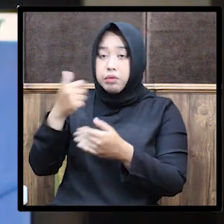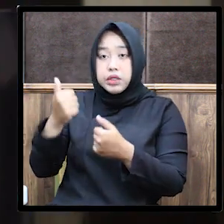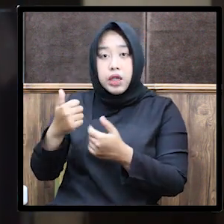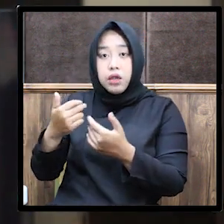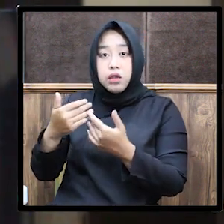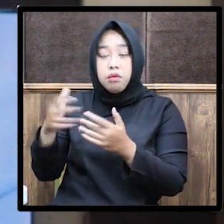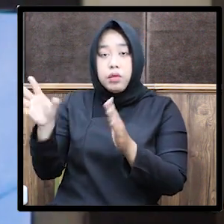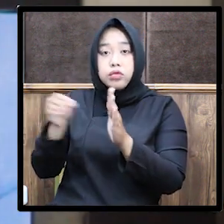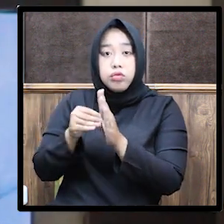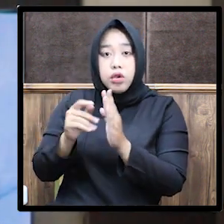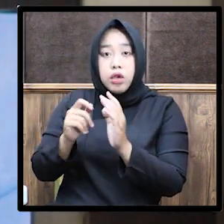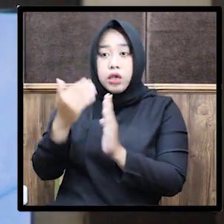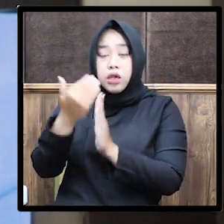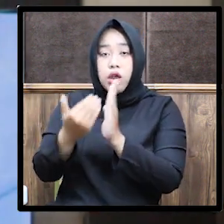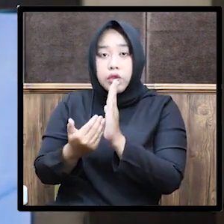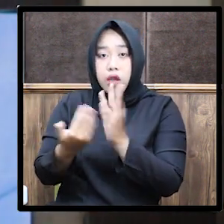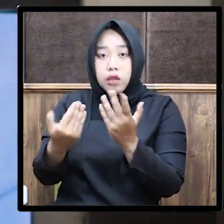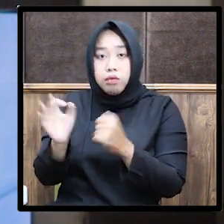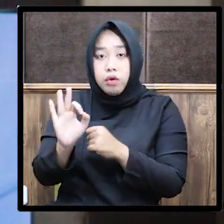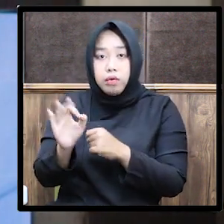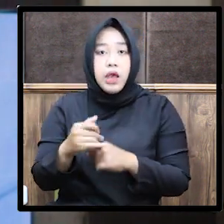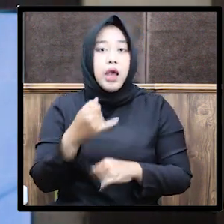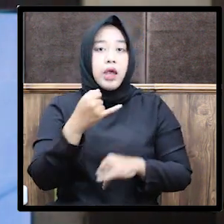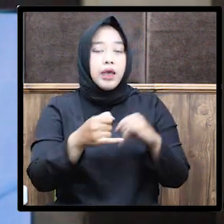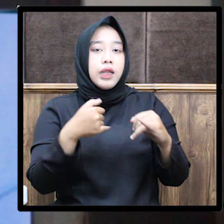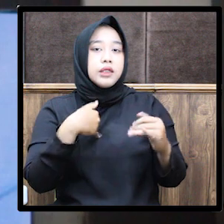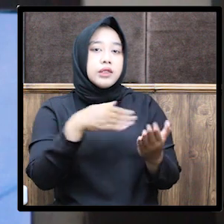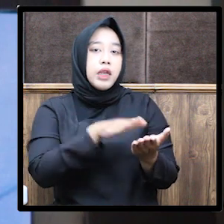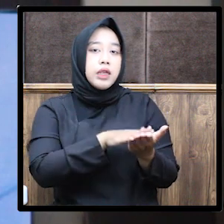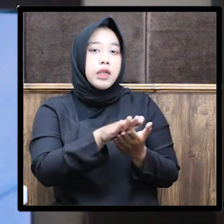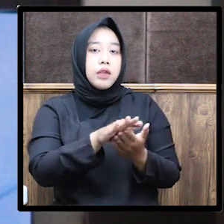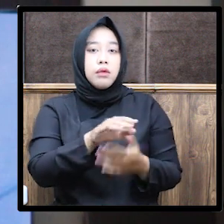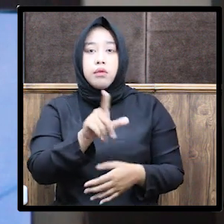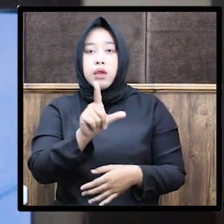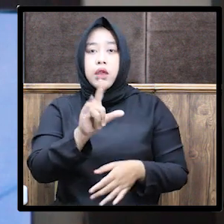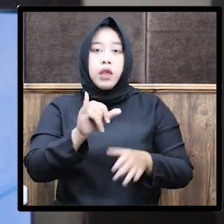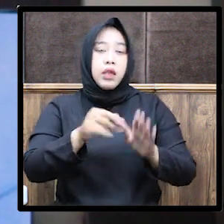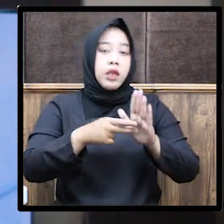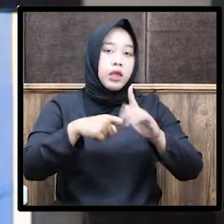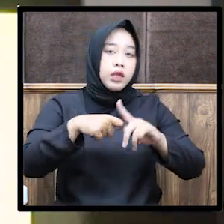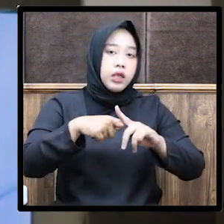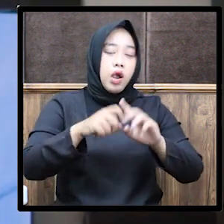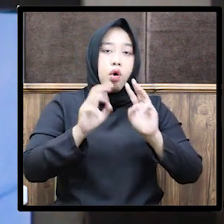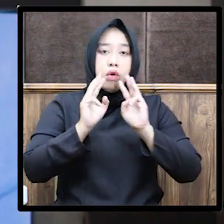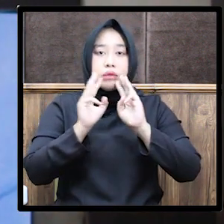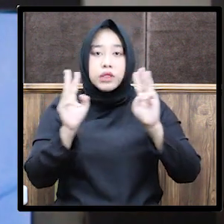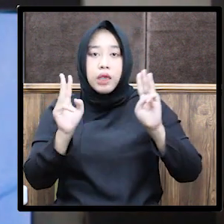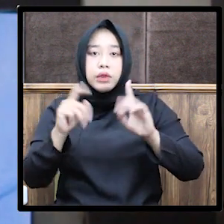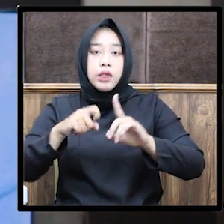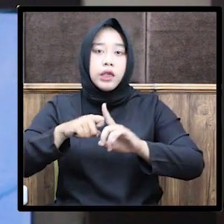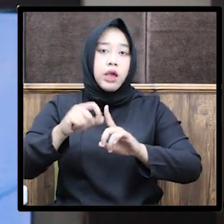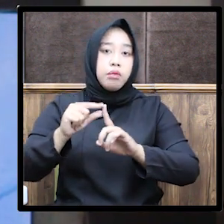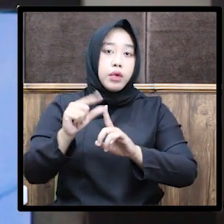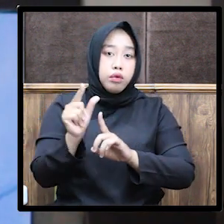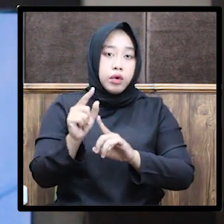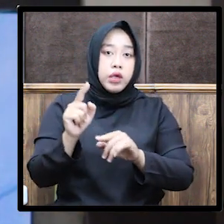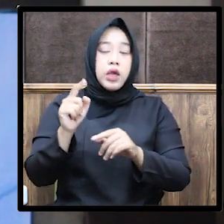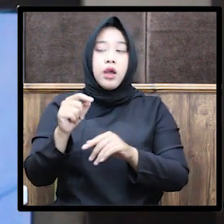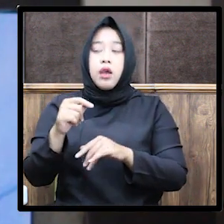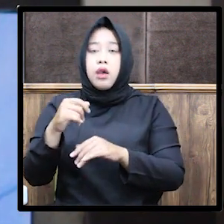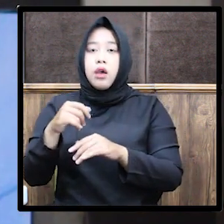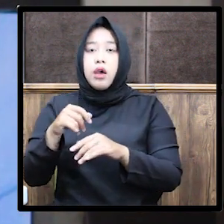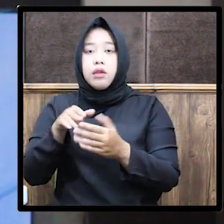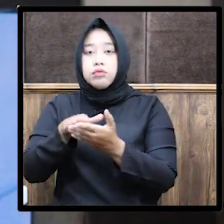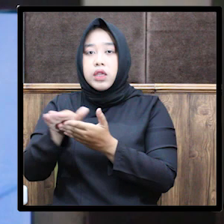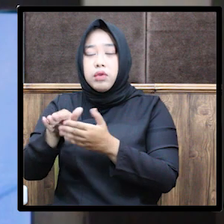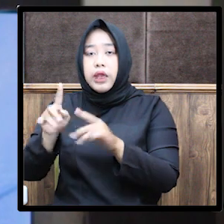Jadi akhirnya saya kirim link website-nya itu kan di KPU yang teman-teman bisa memasukkan apa NIK gitu ya. Kemudian